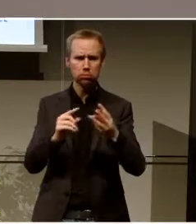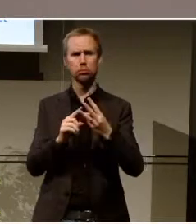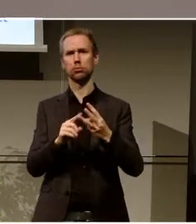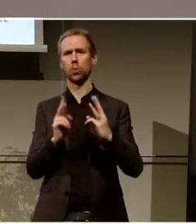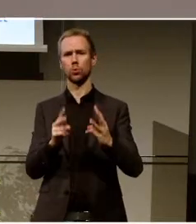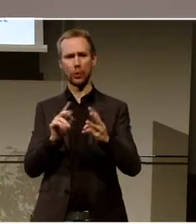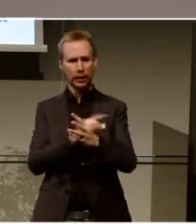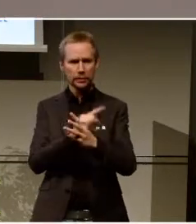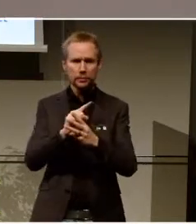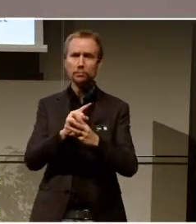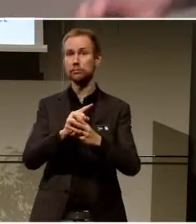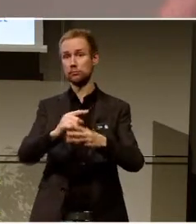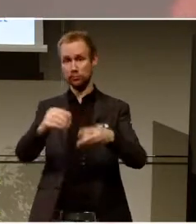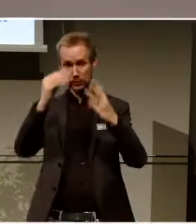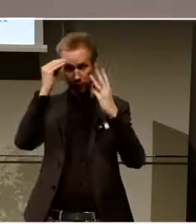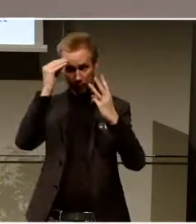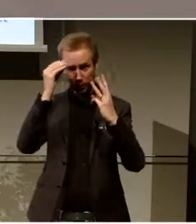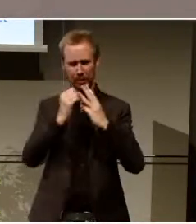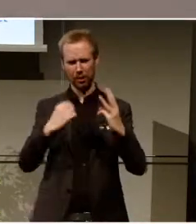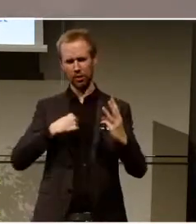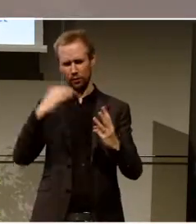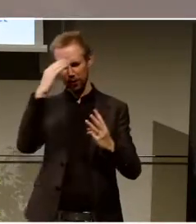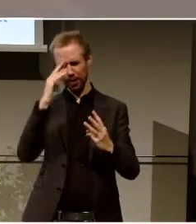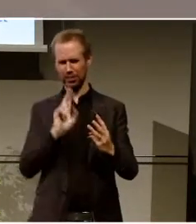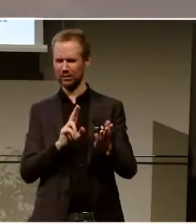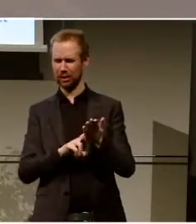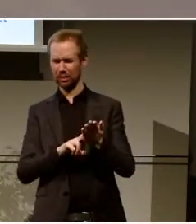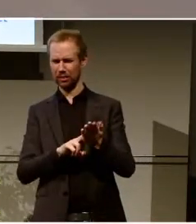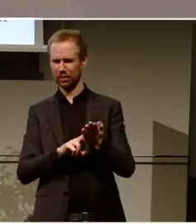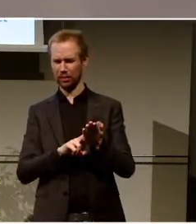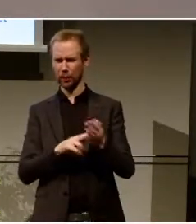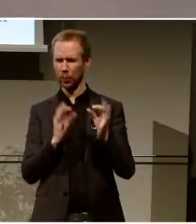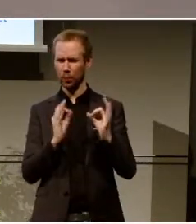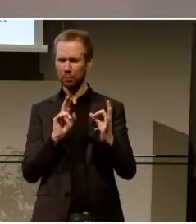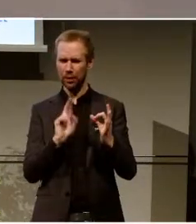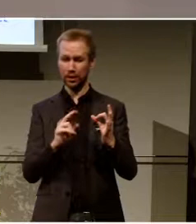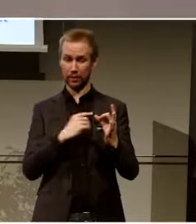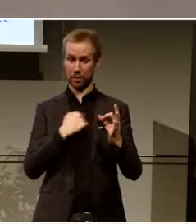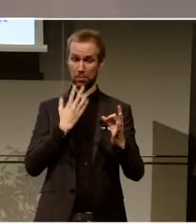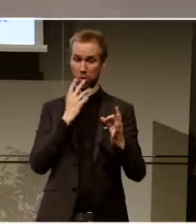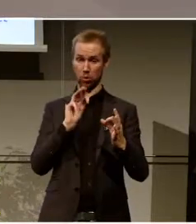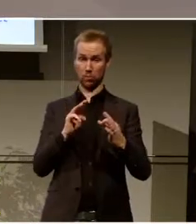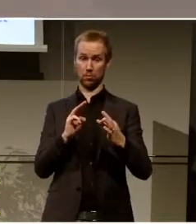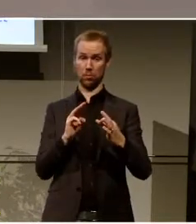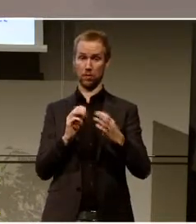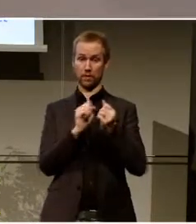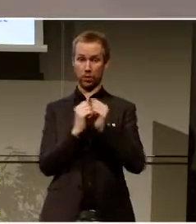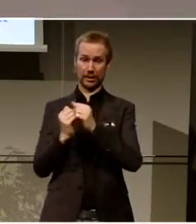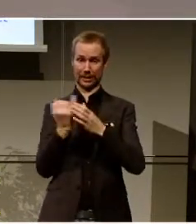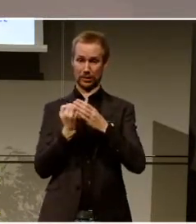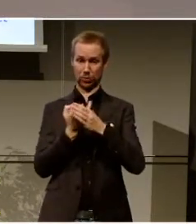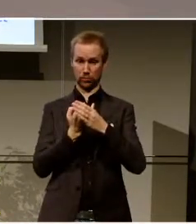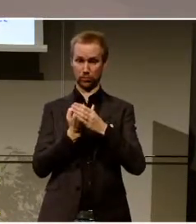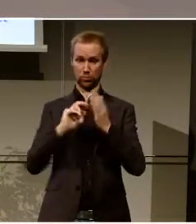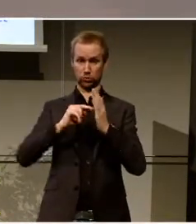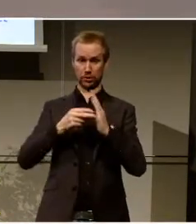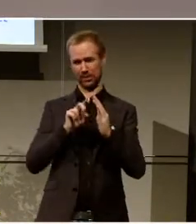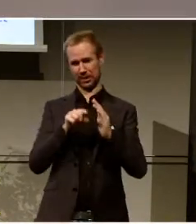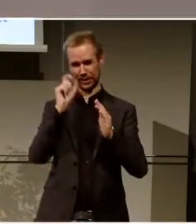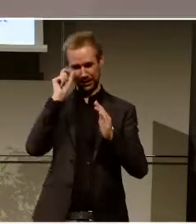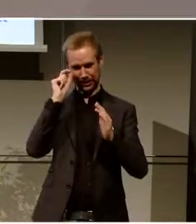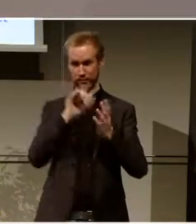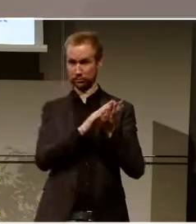och började tänka så här, men hur är det nu egentligen? För vi pratar både om liksom förändring inom system, digitalisering inom system. Men sen dessutom så pratar vi om